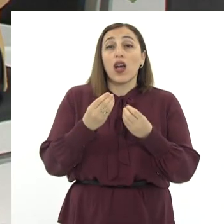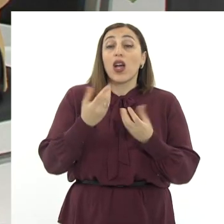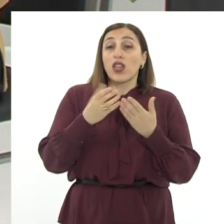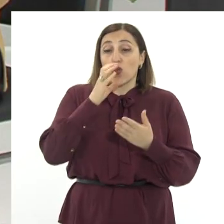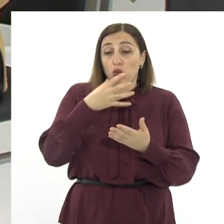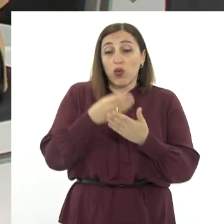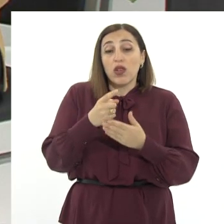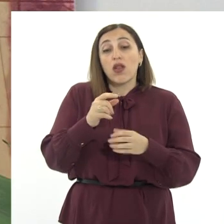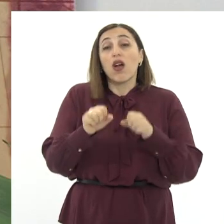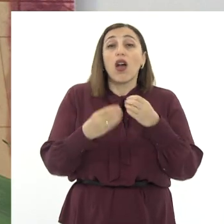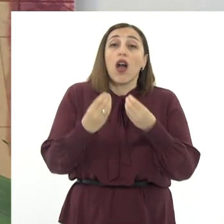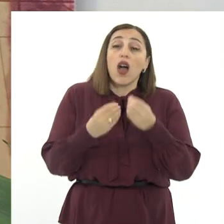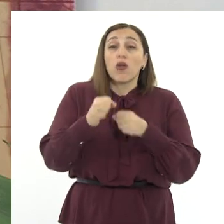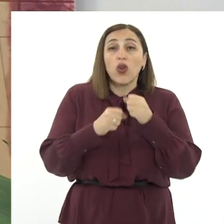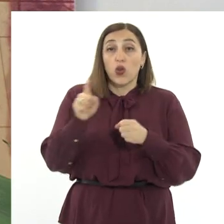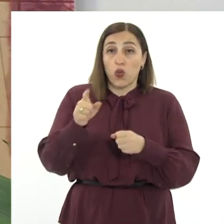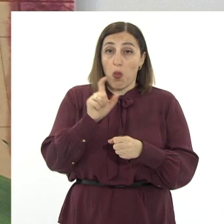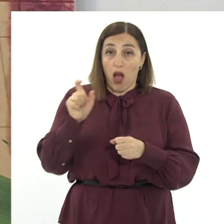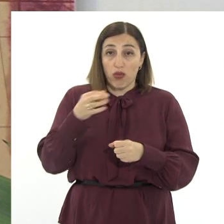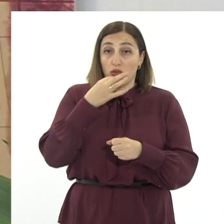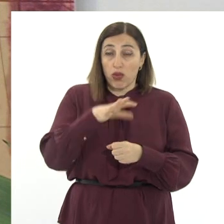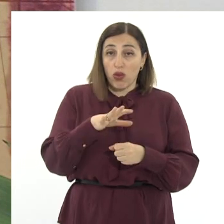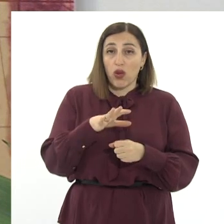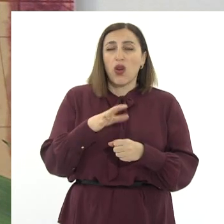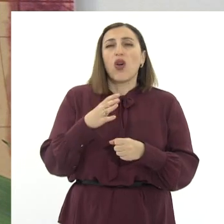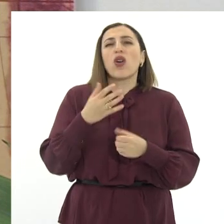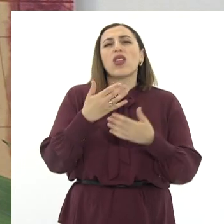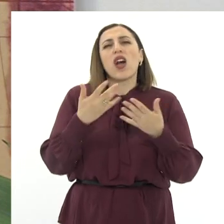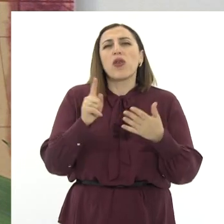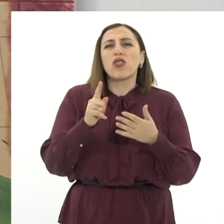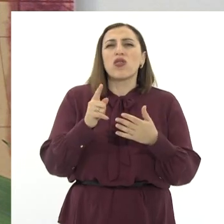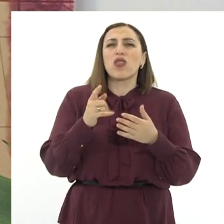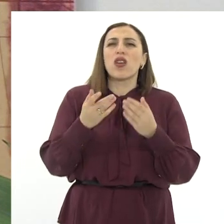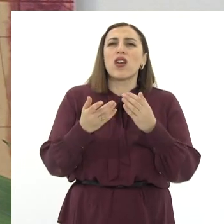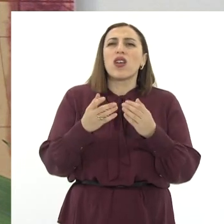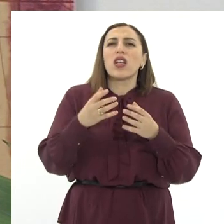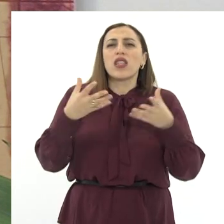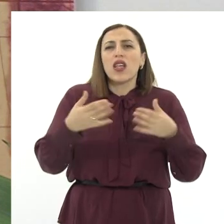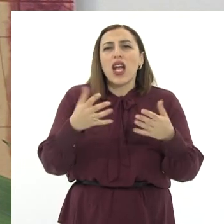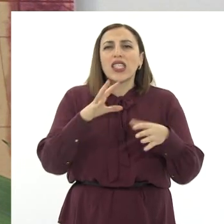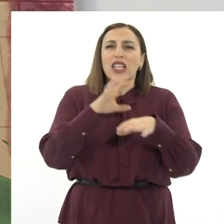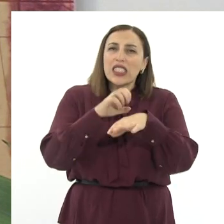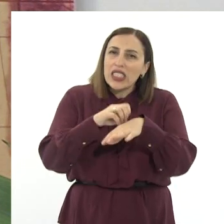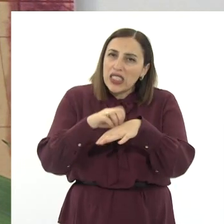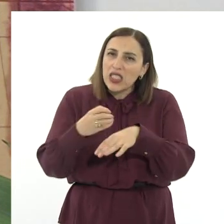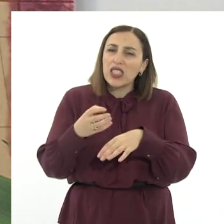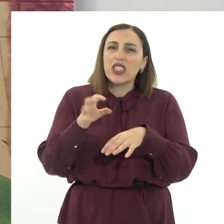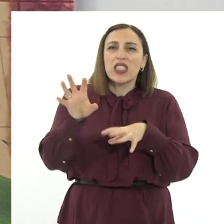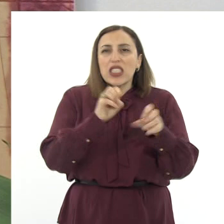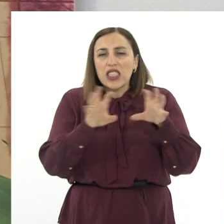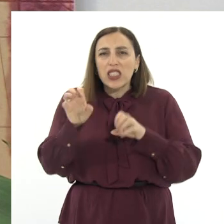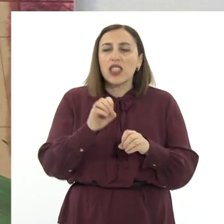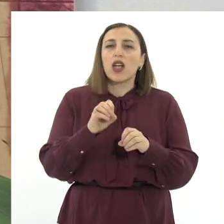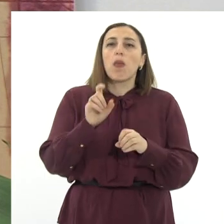զբաղմունքները ձեզ դուրս չեն գալու։ Դա չգիտեմ, տանը տարբեր տեսակի առարկաներ, որը չի կարելի